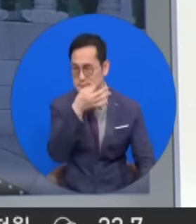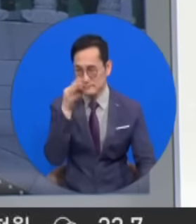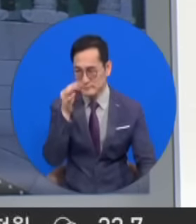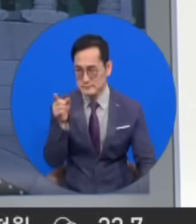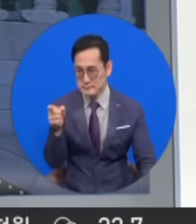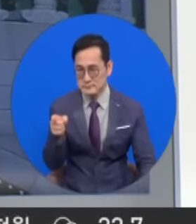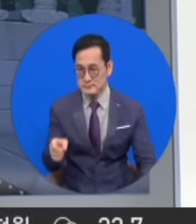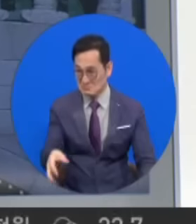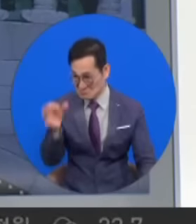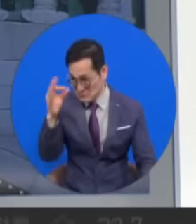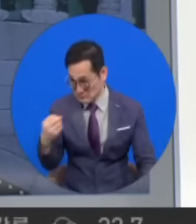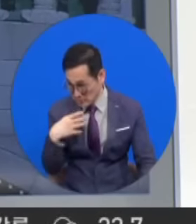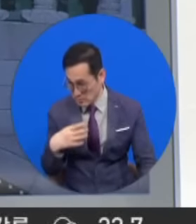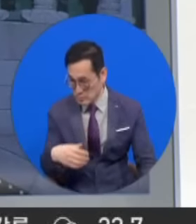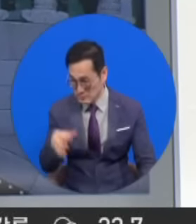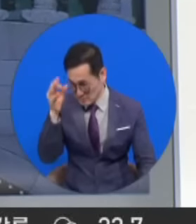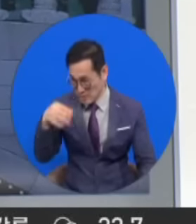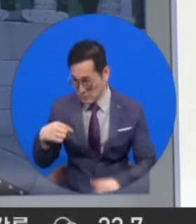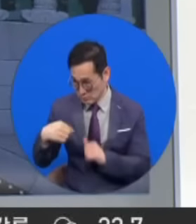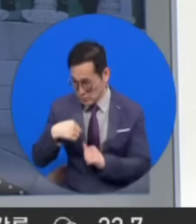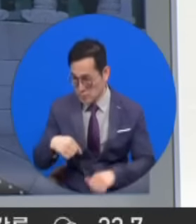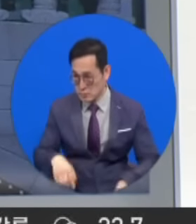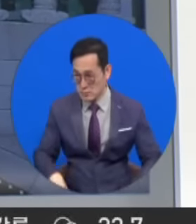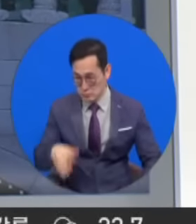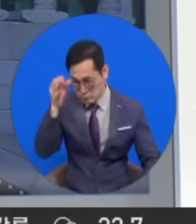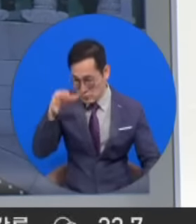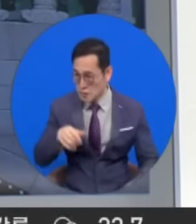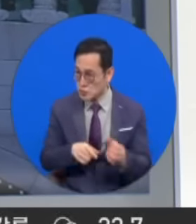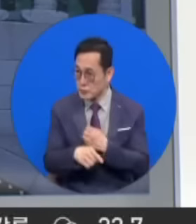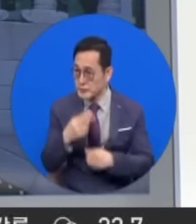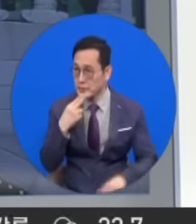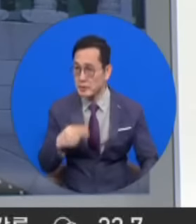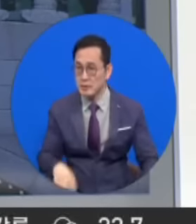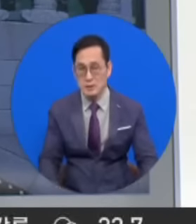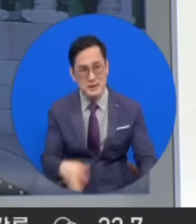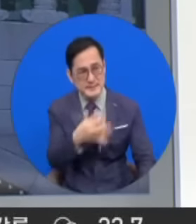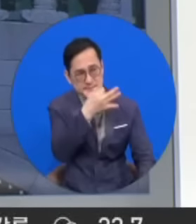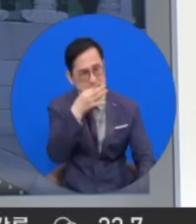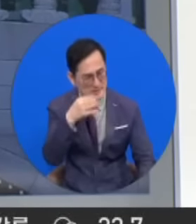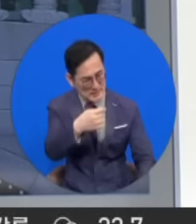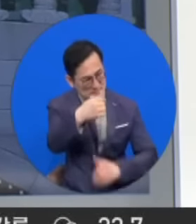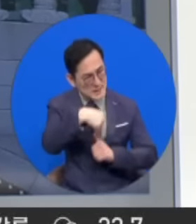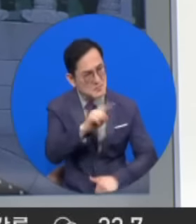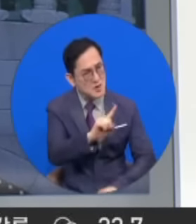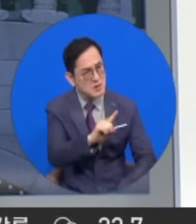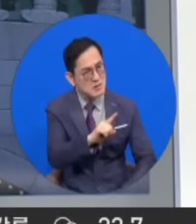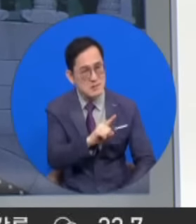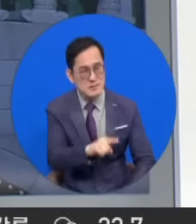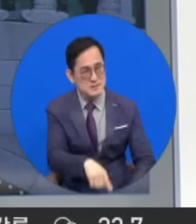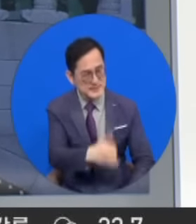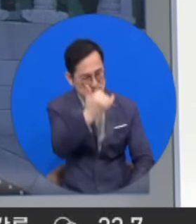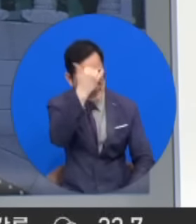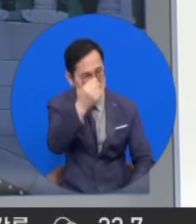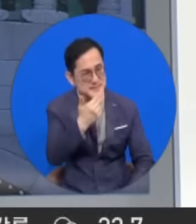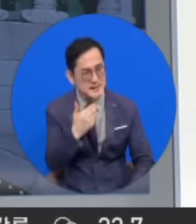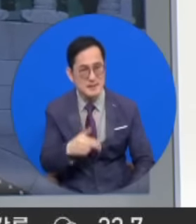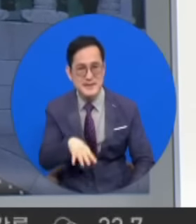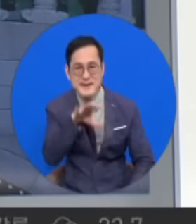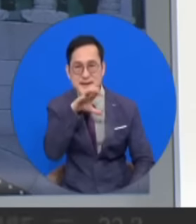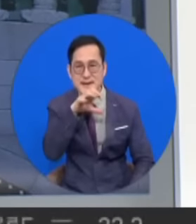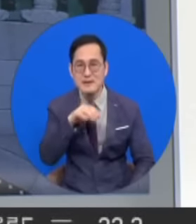하는 거냐라며 박찬대 의원은 맞섰고 배현진 의원은 입 닫으라고 하는 것에 대해서 사과하라라고 거듭 요구하면서 설전이